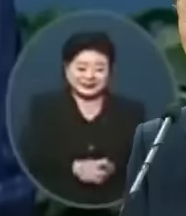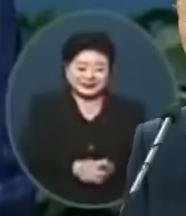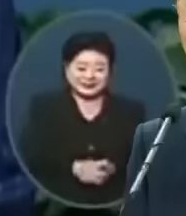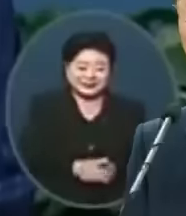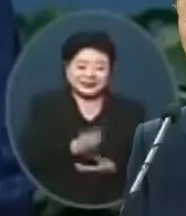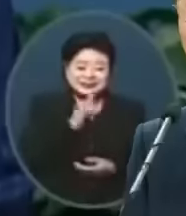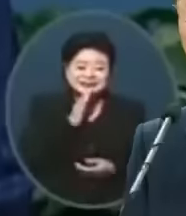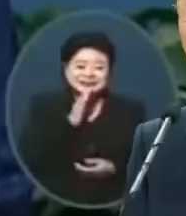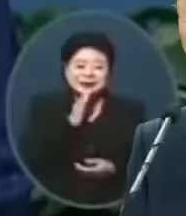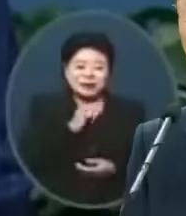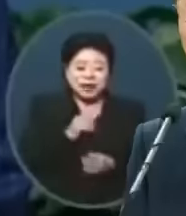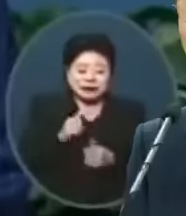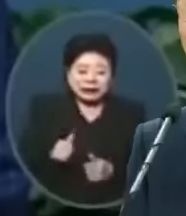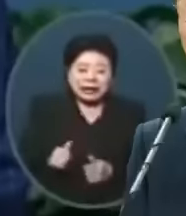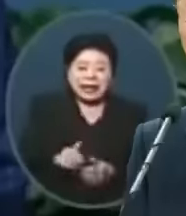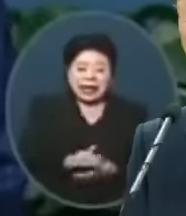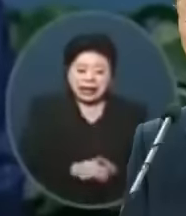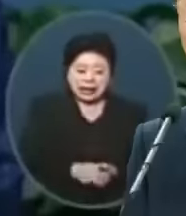자기도 따라서 해주기 때문에